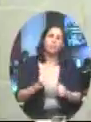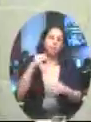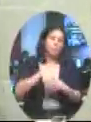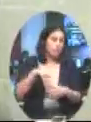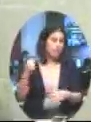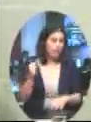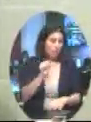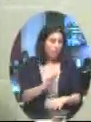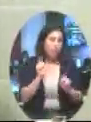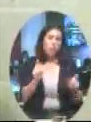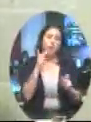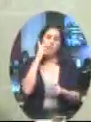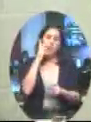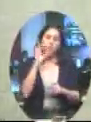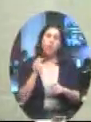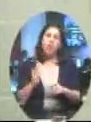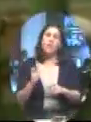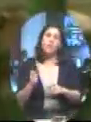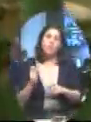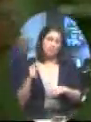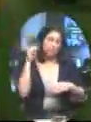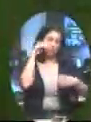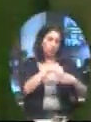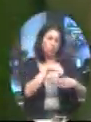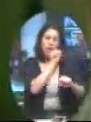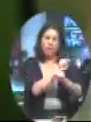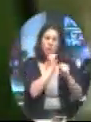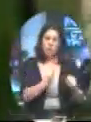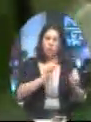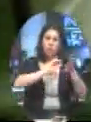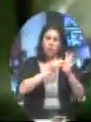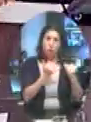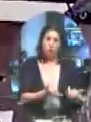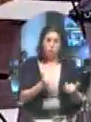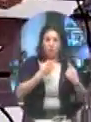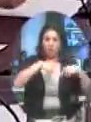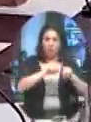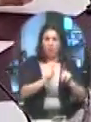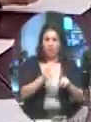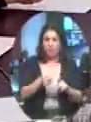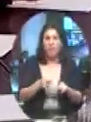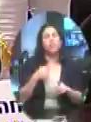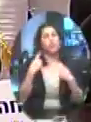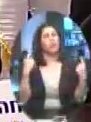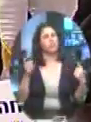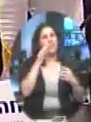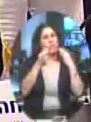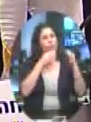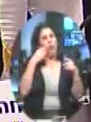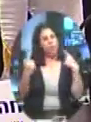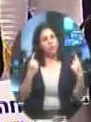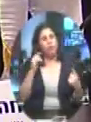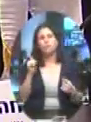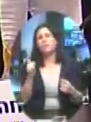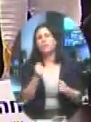ארדן, למנוע ביקורים של חברי כנסת אצל עצירים ביטחוניים, אושרה היום בוועדת הכנסת. כל אחד צריך לשאול את עצמו מה זה